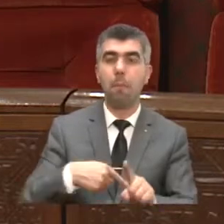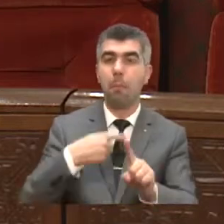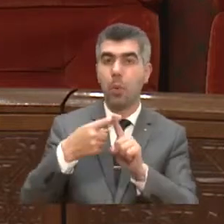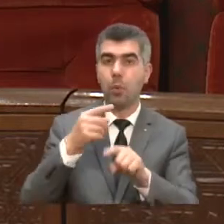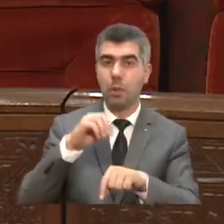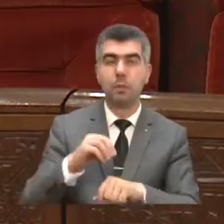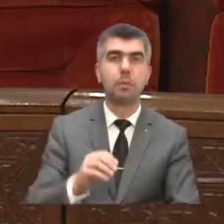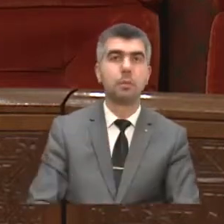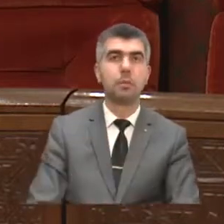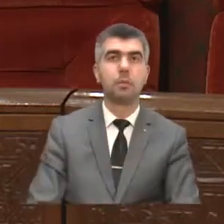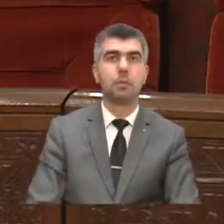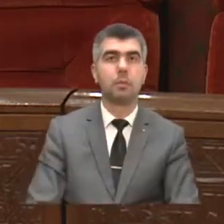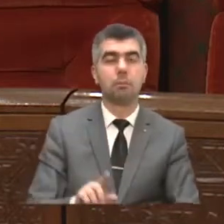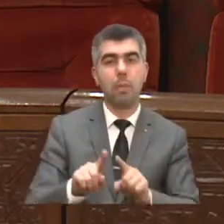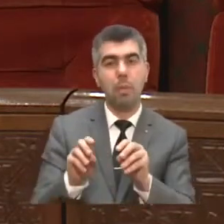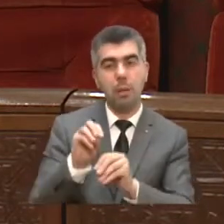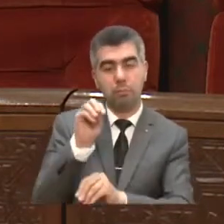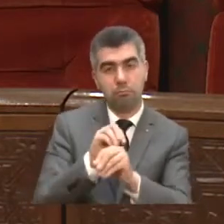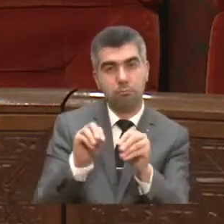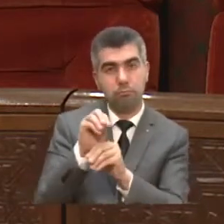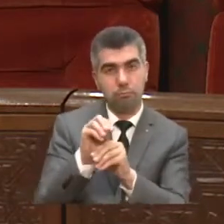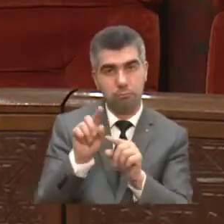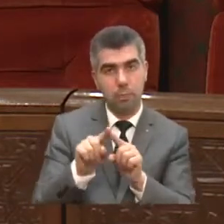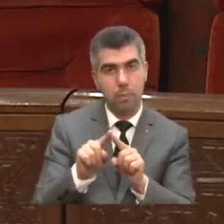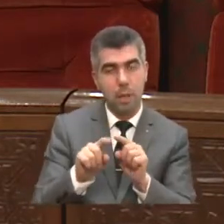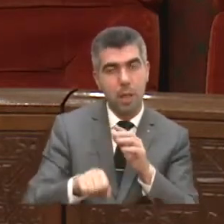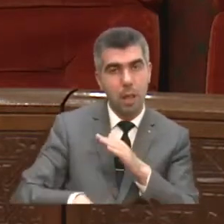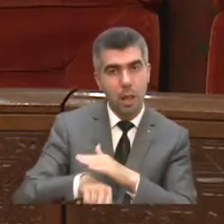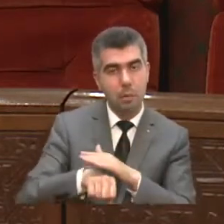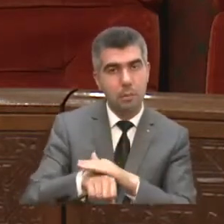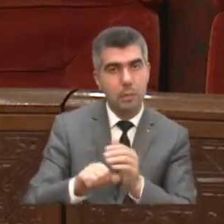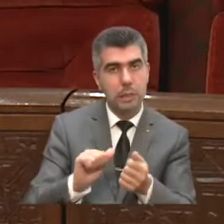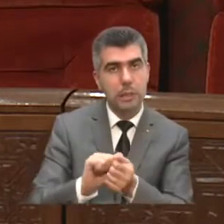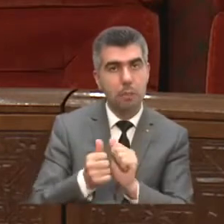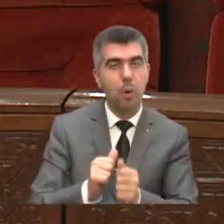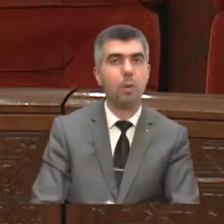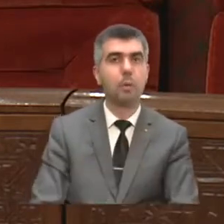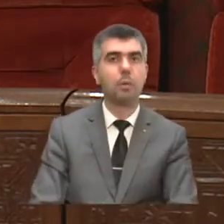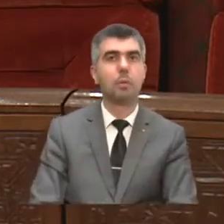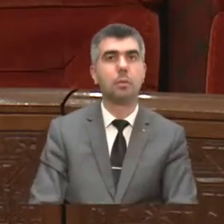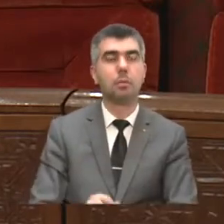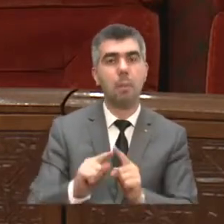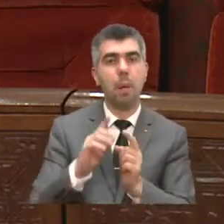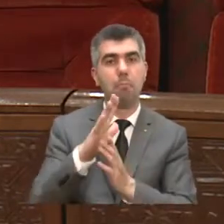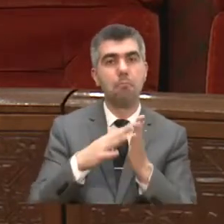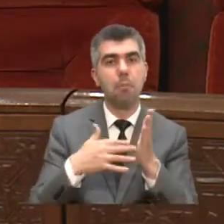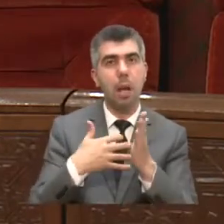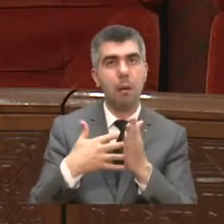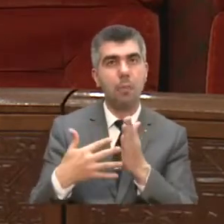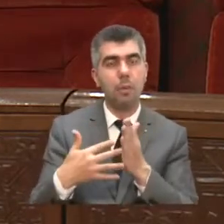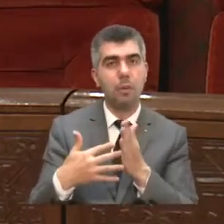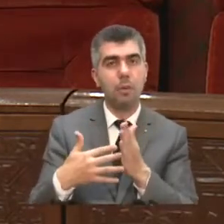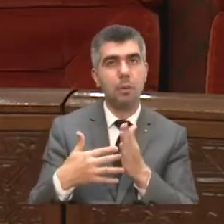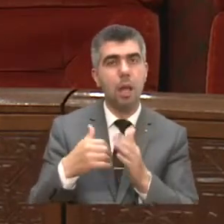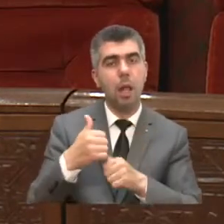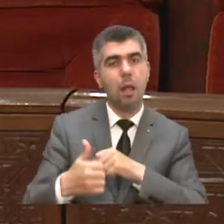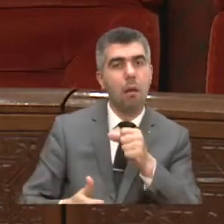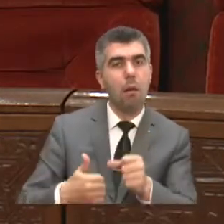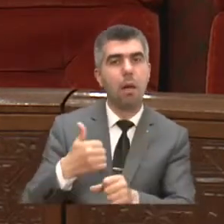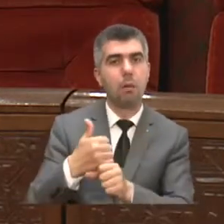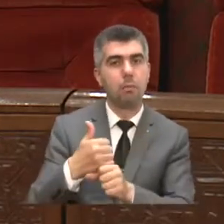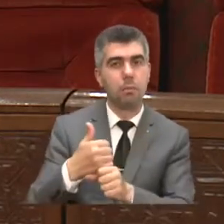فيما يخص الصيانه والاصلاح اعداد ديال واحد النظام برمجه متعدد السنوات دو